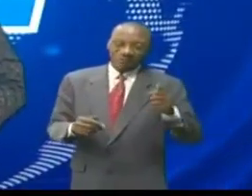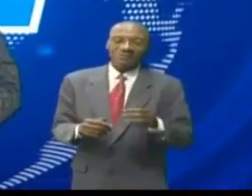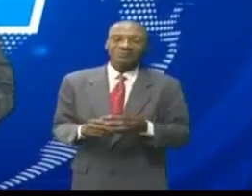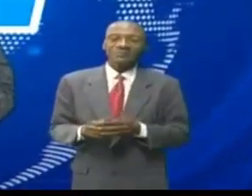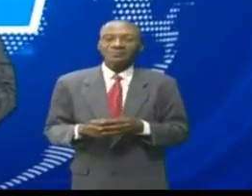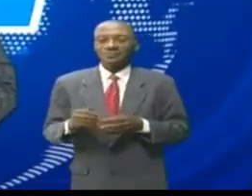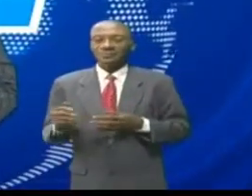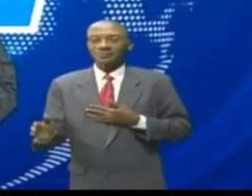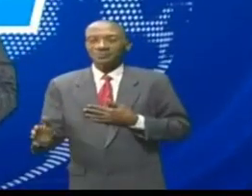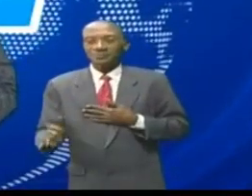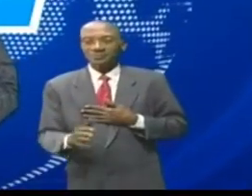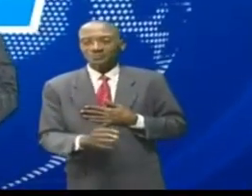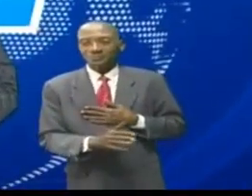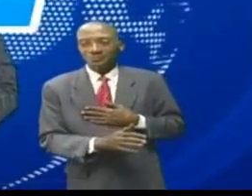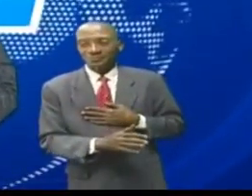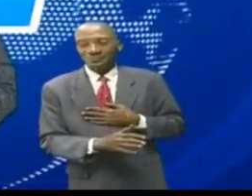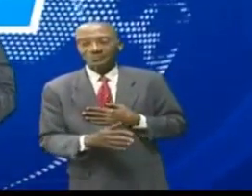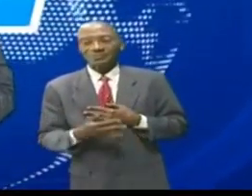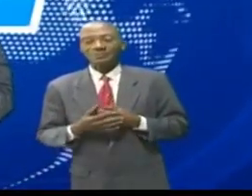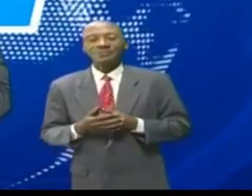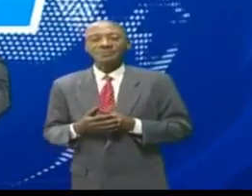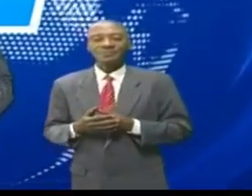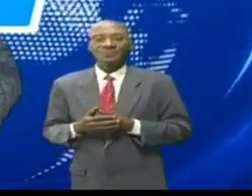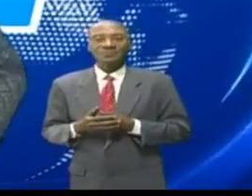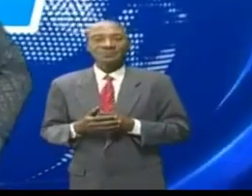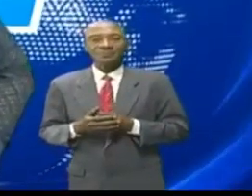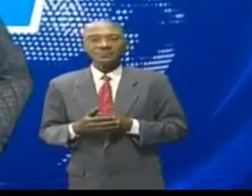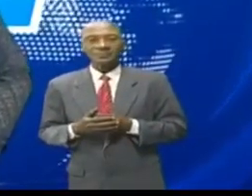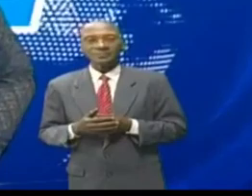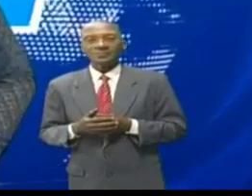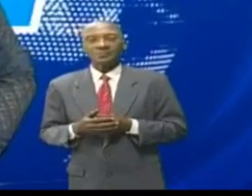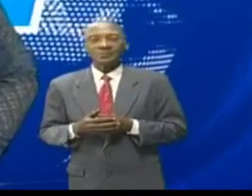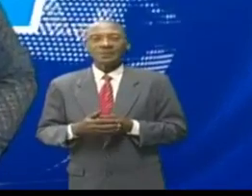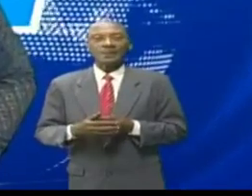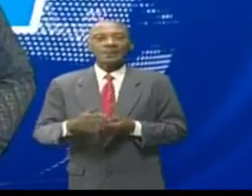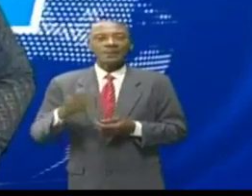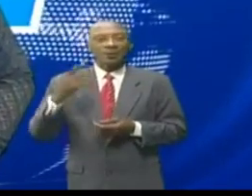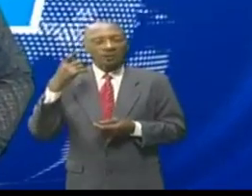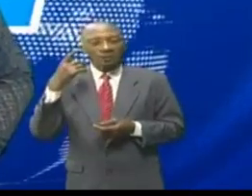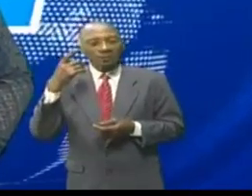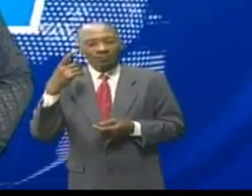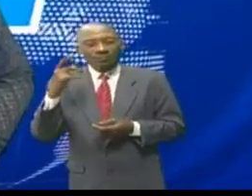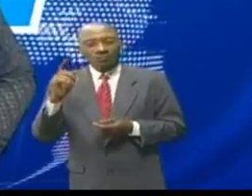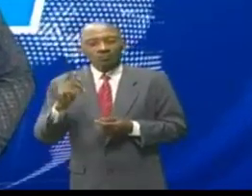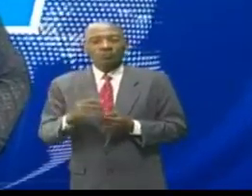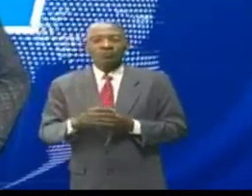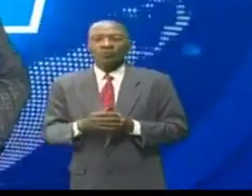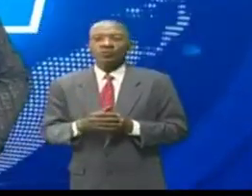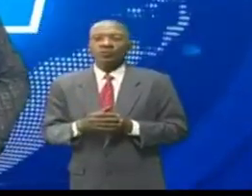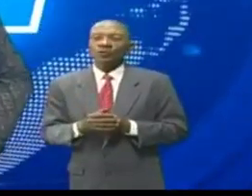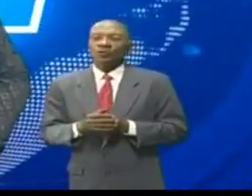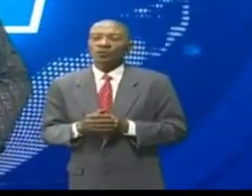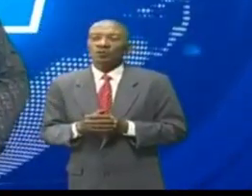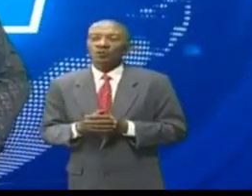en marge de ses 20 ans au service de l'Évangile, la communauté évangélique, la présence de Dieu,